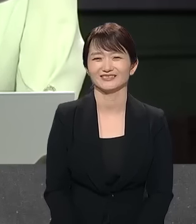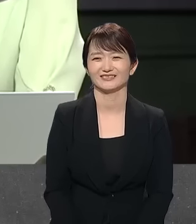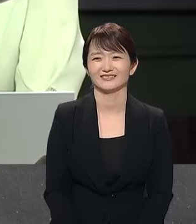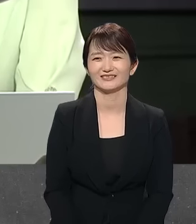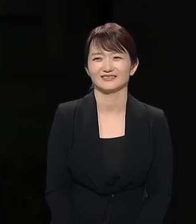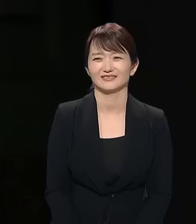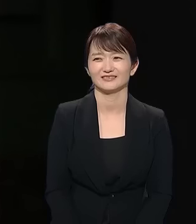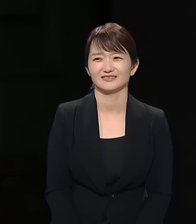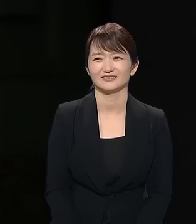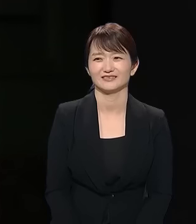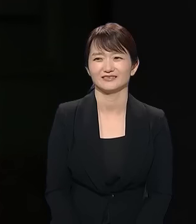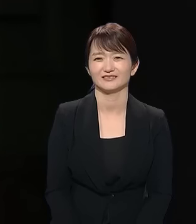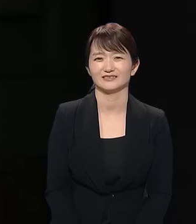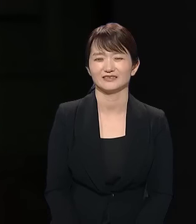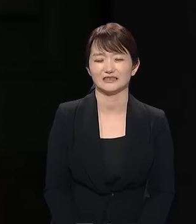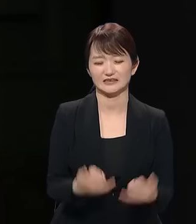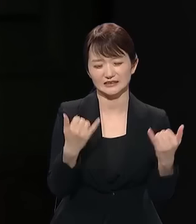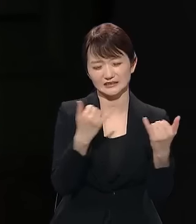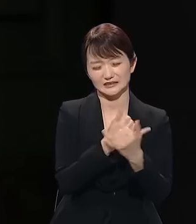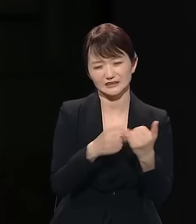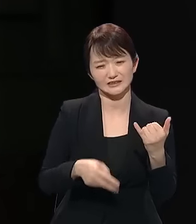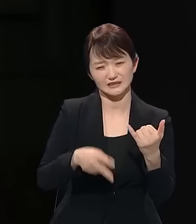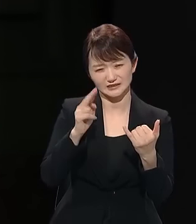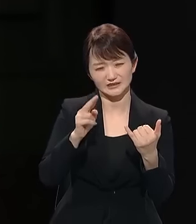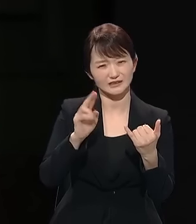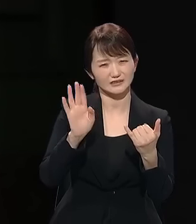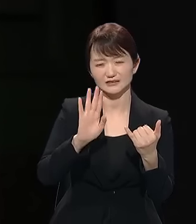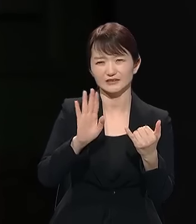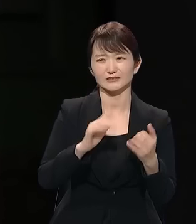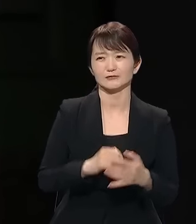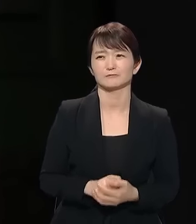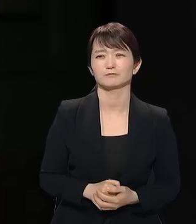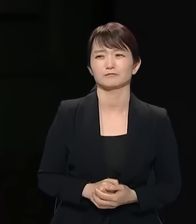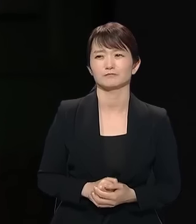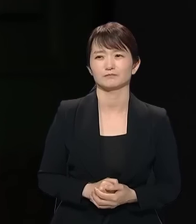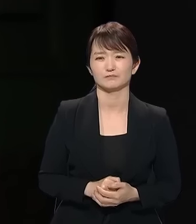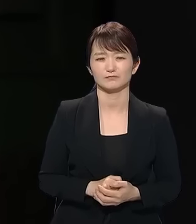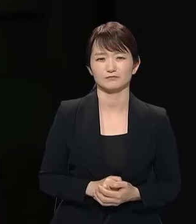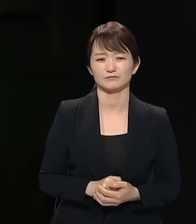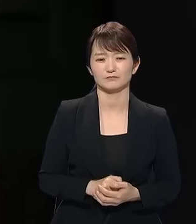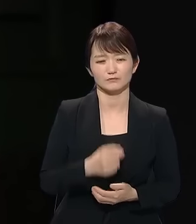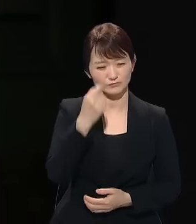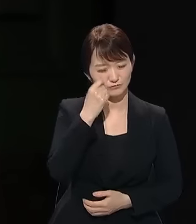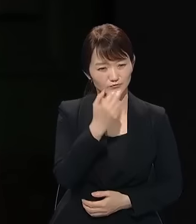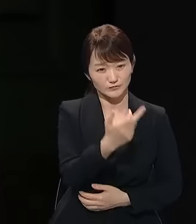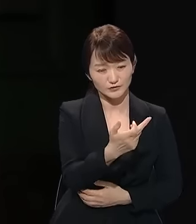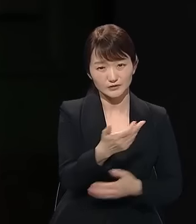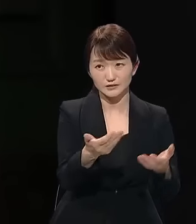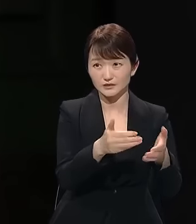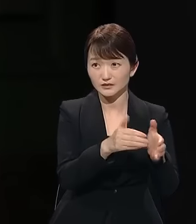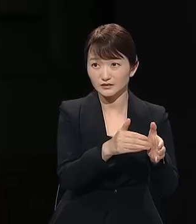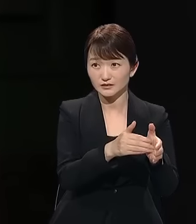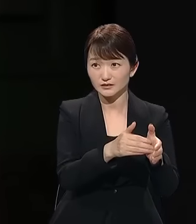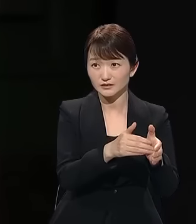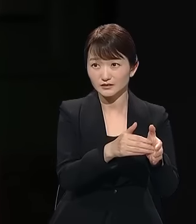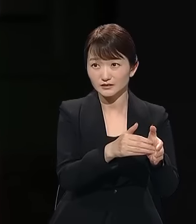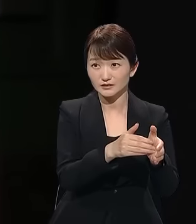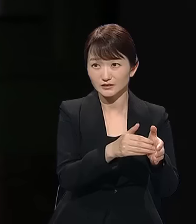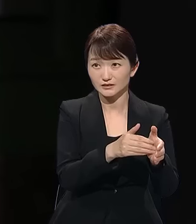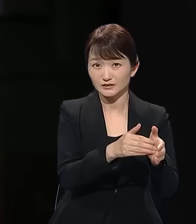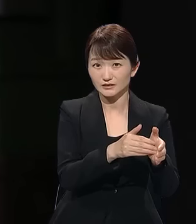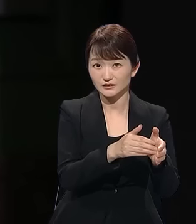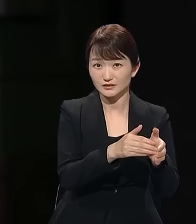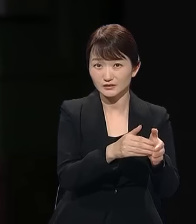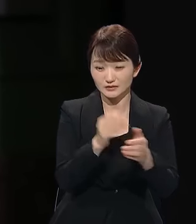주세요. 저도 의절할 사유까지는 아니라고 생각하는데 사실 거리가 울산이면 퇴근하고라도 사실 올 수